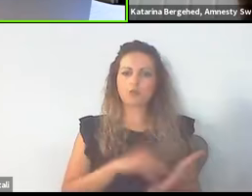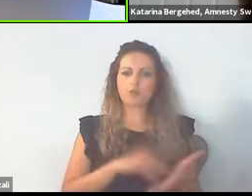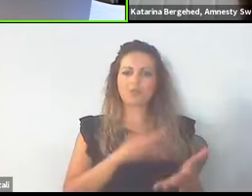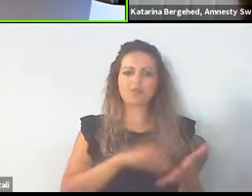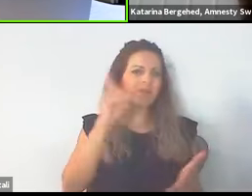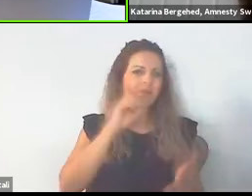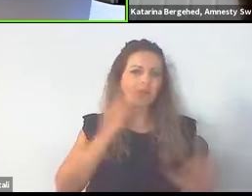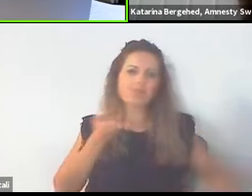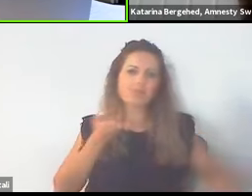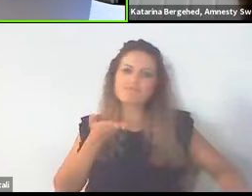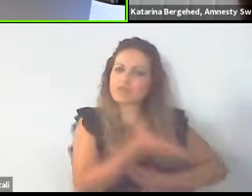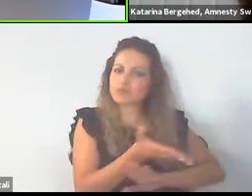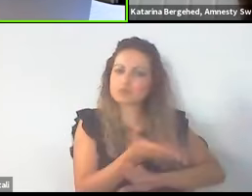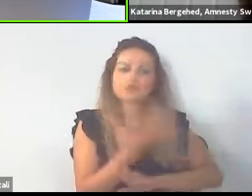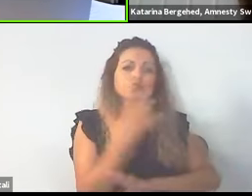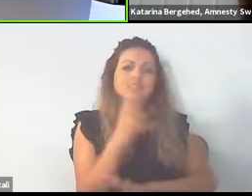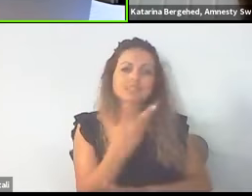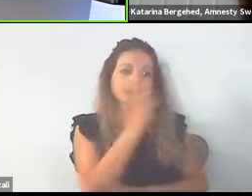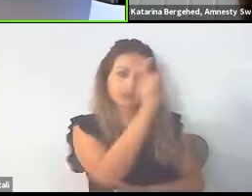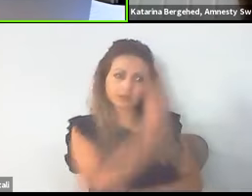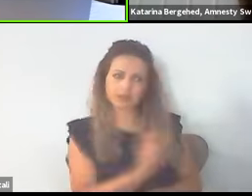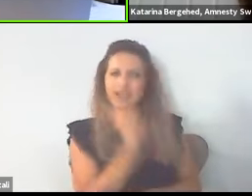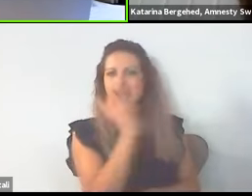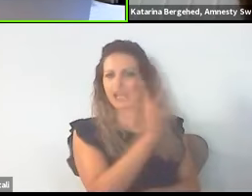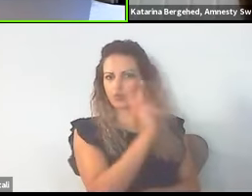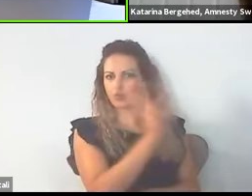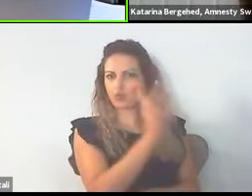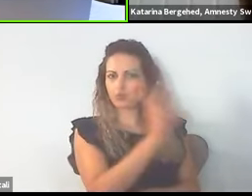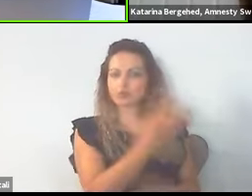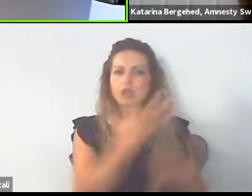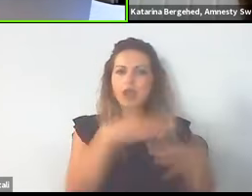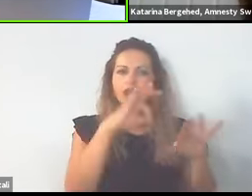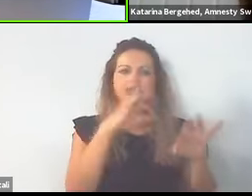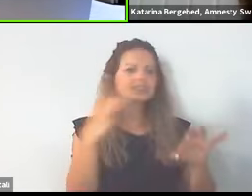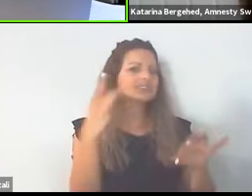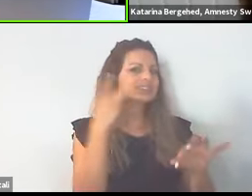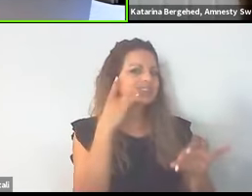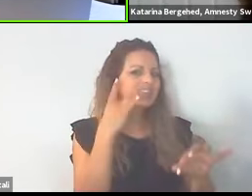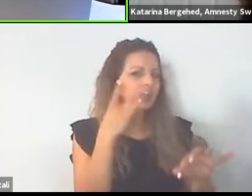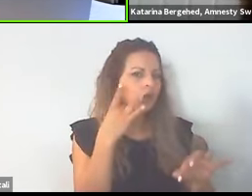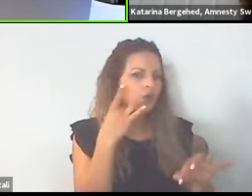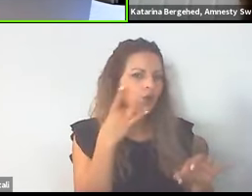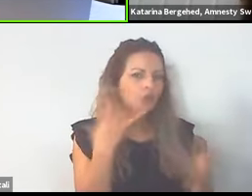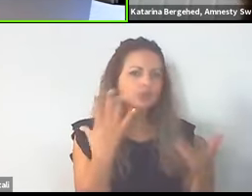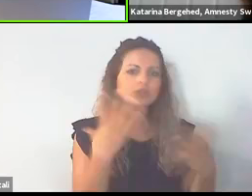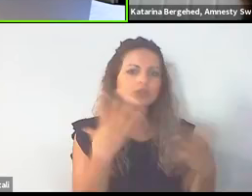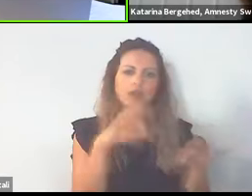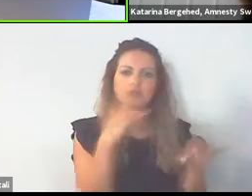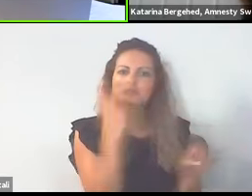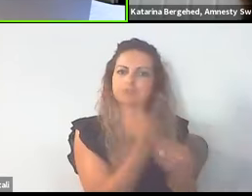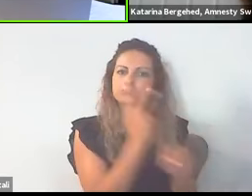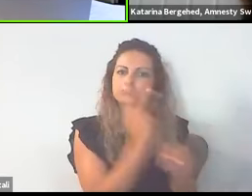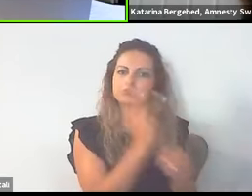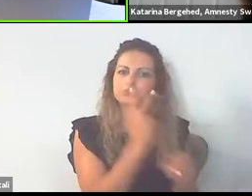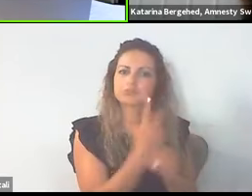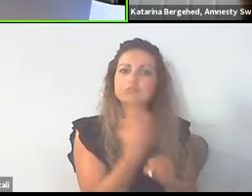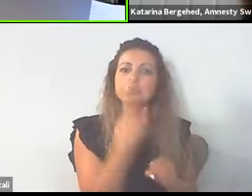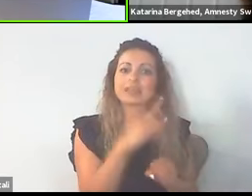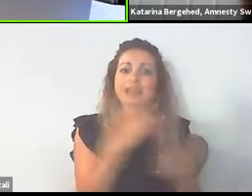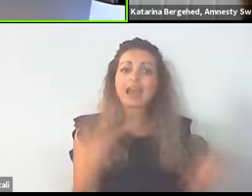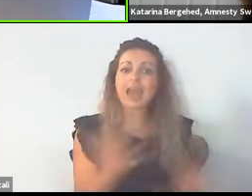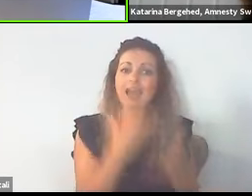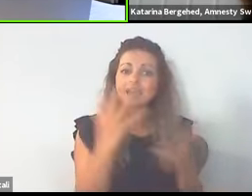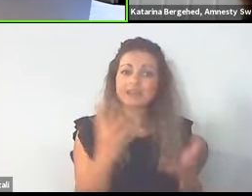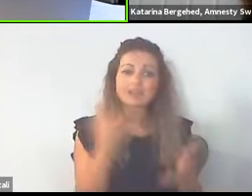ο κατηγορούμενος ξεκίνησε να είναι πολύ σκληρός κατά τη διάρκεια της πράξης ή έκανε διάφορες πράξεις που η γυναίκα